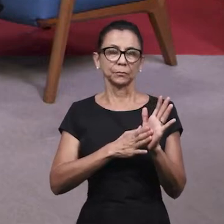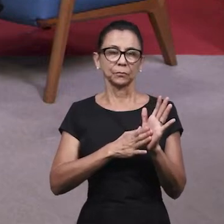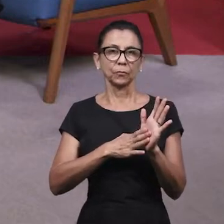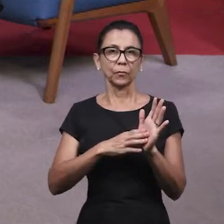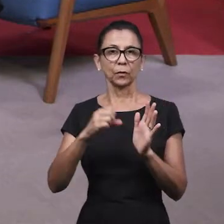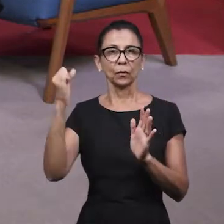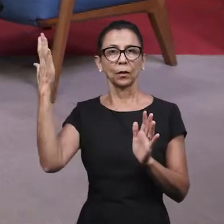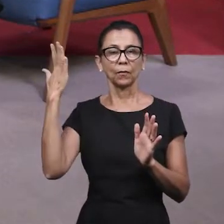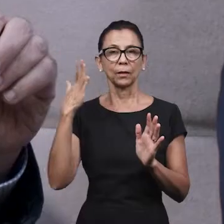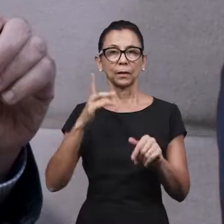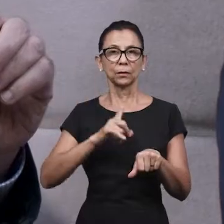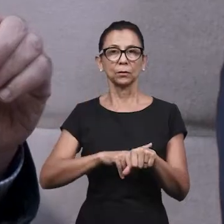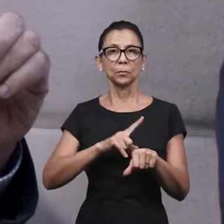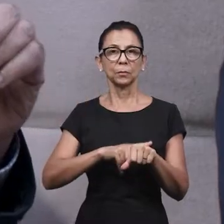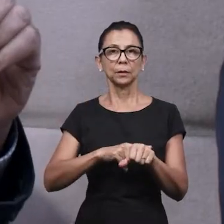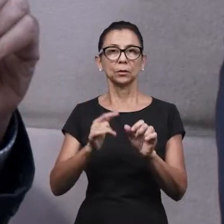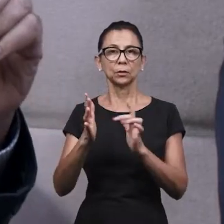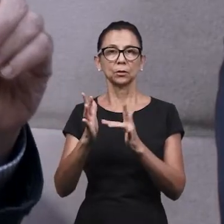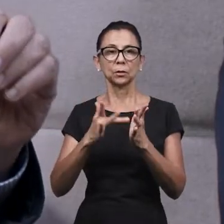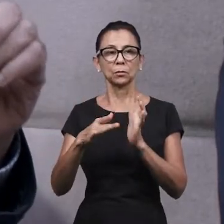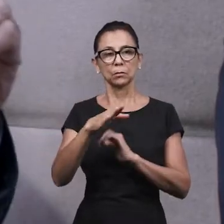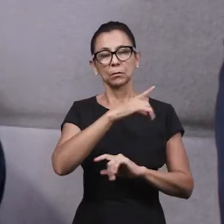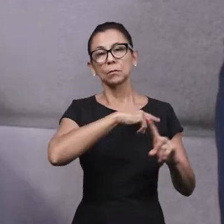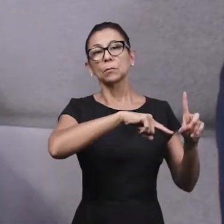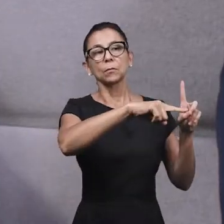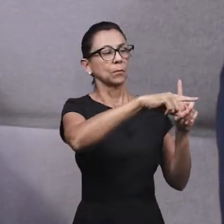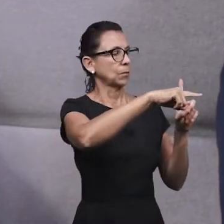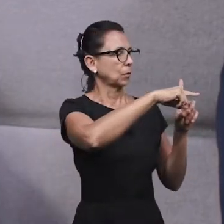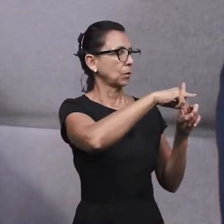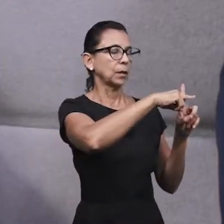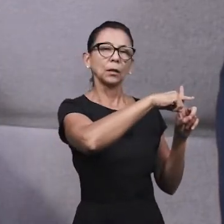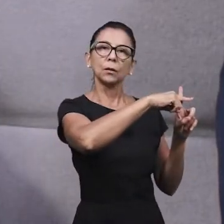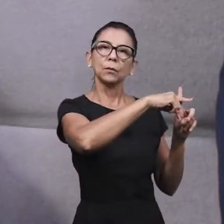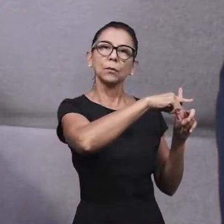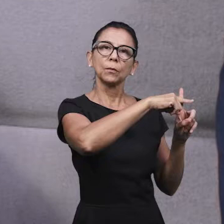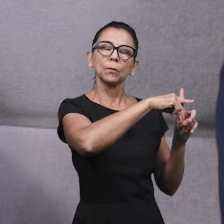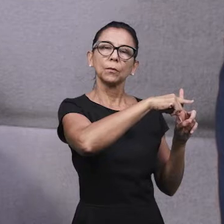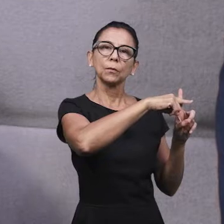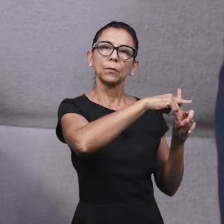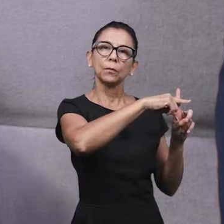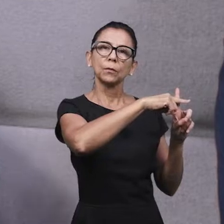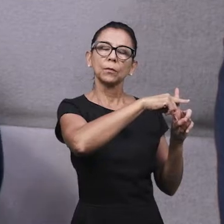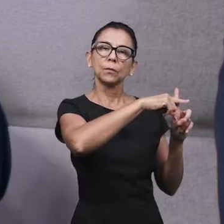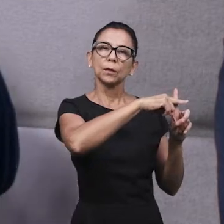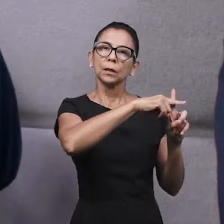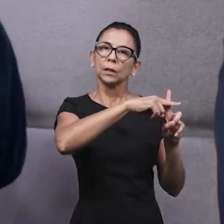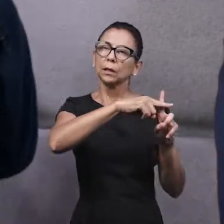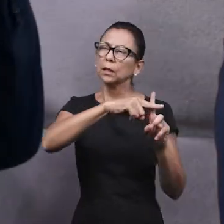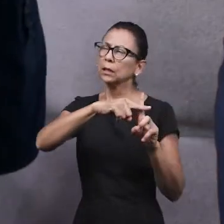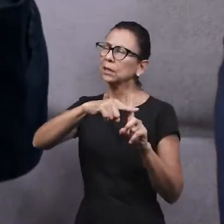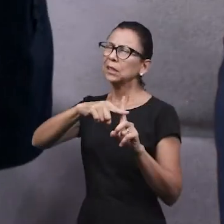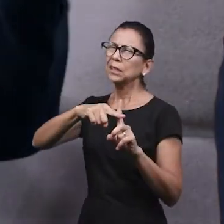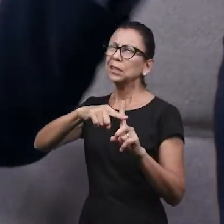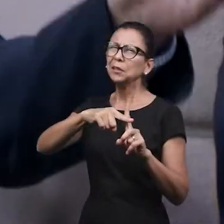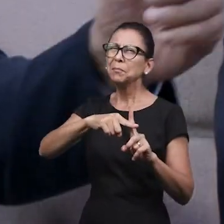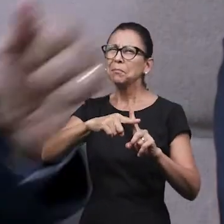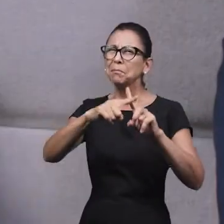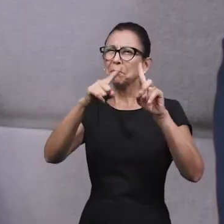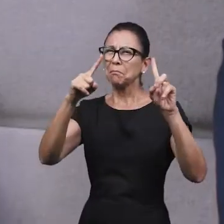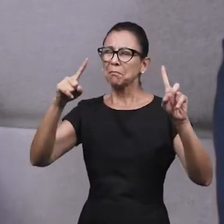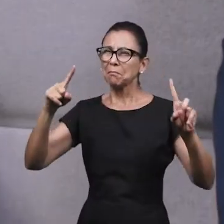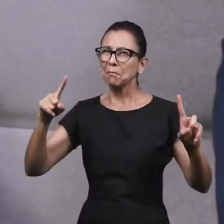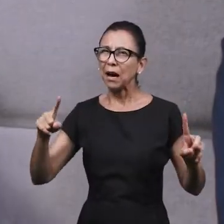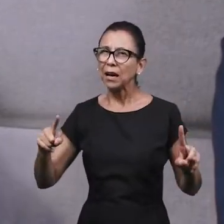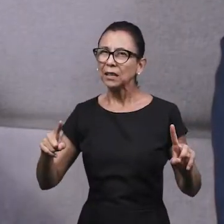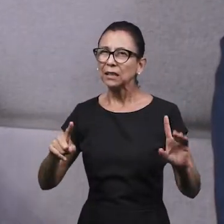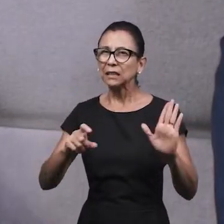projet, mort et résurrection, il était déjà prophétisé des siècles avant. Comme nous voyons